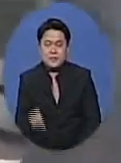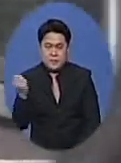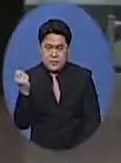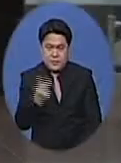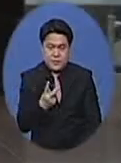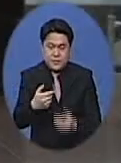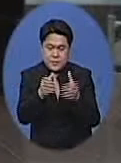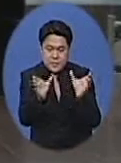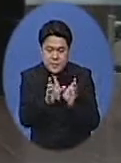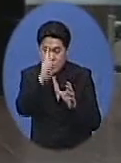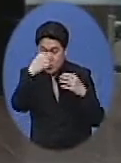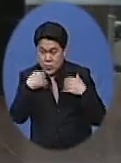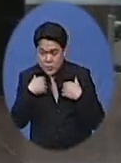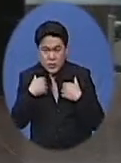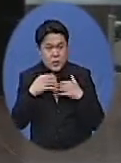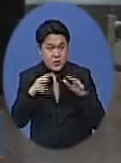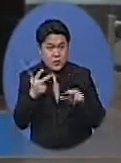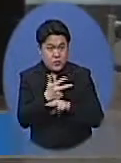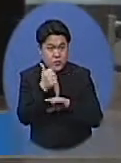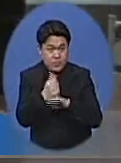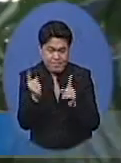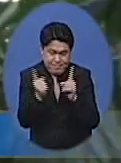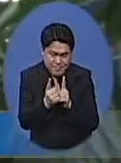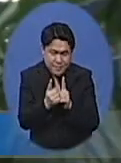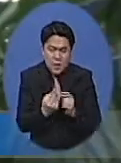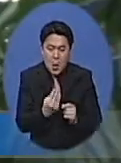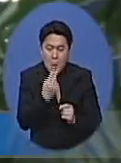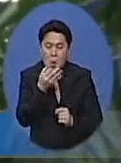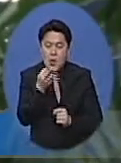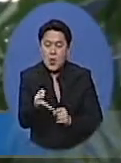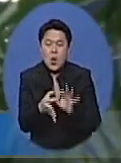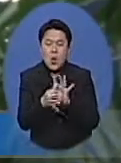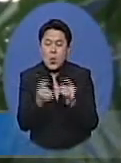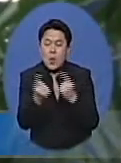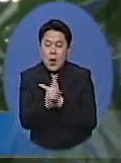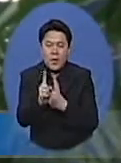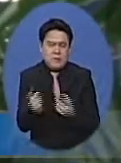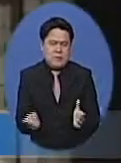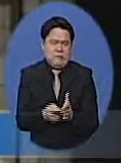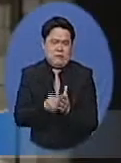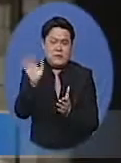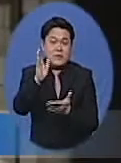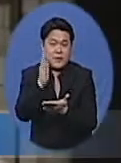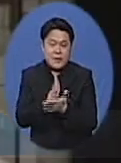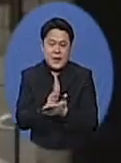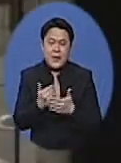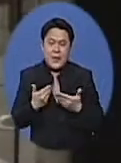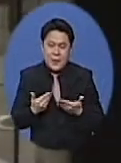함께 당정은 주말 동안 접촉을 갖고 건강보험료 부과체계 개편도 서두르지 않기로 한 것으로